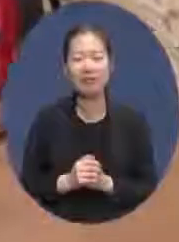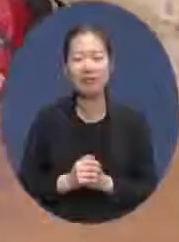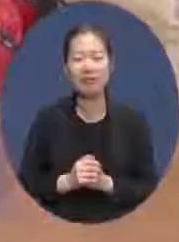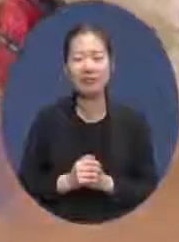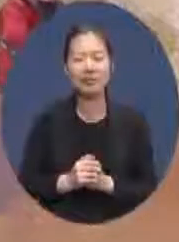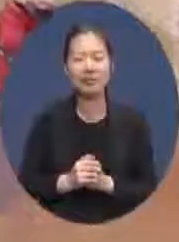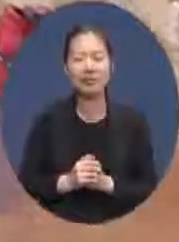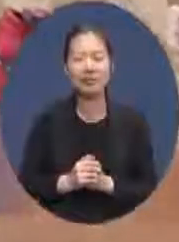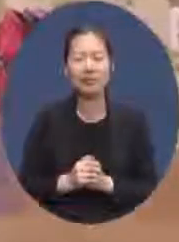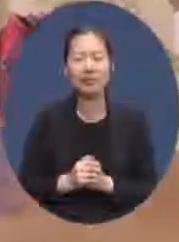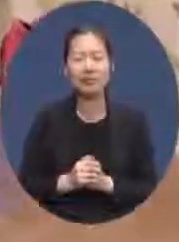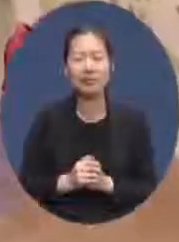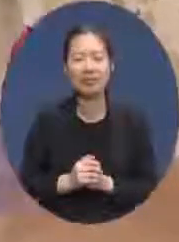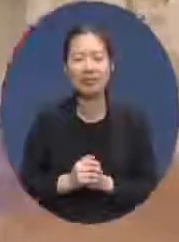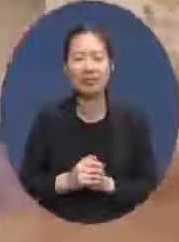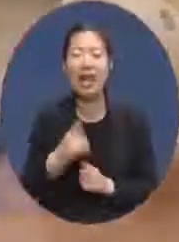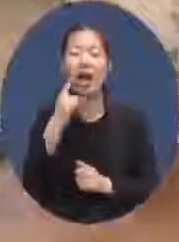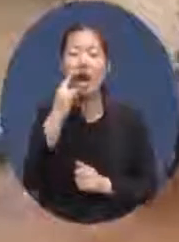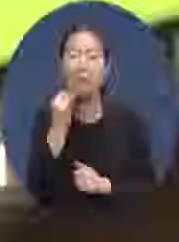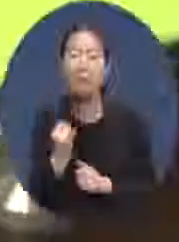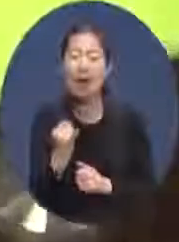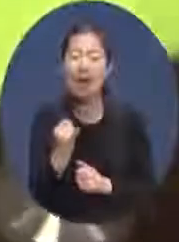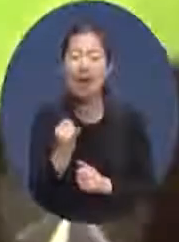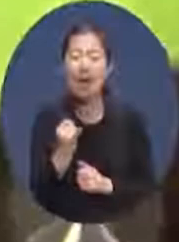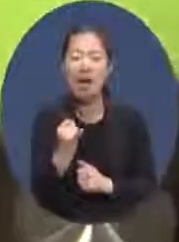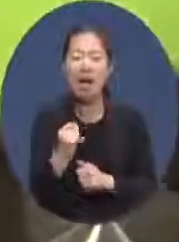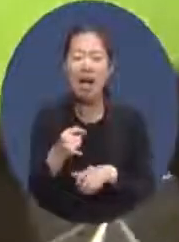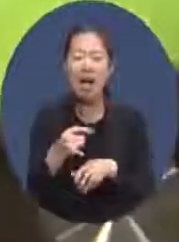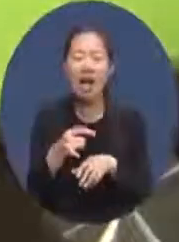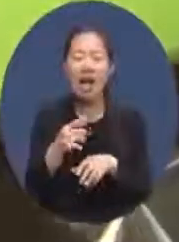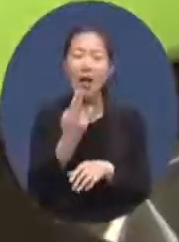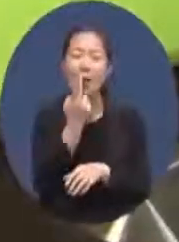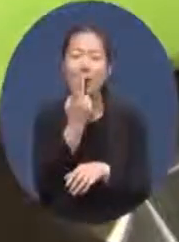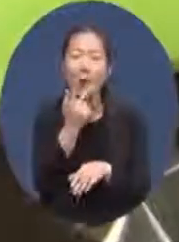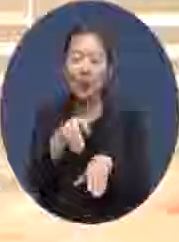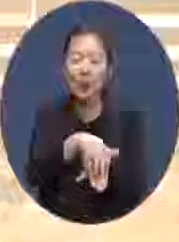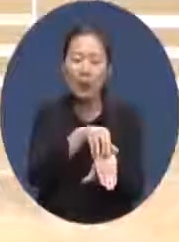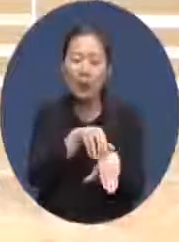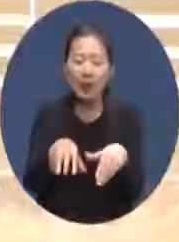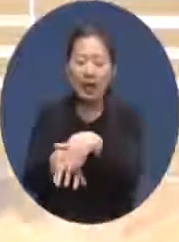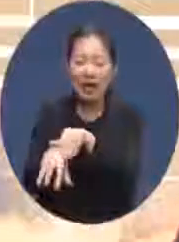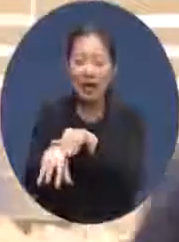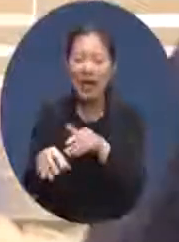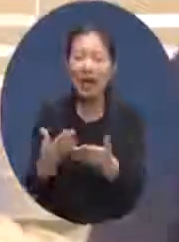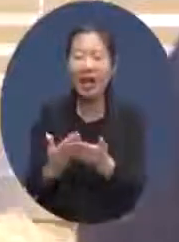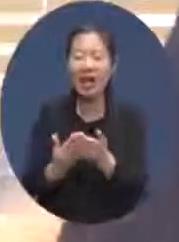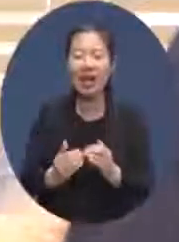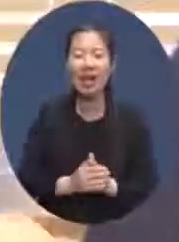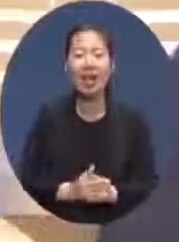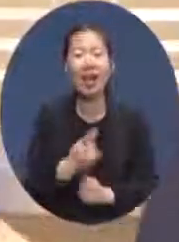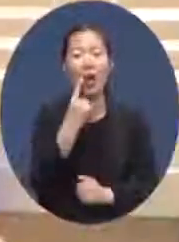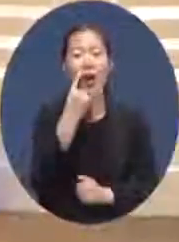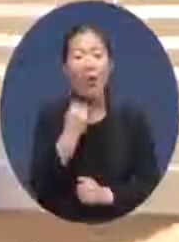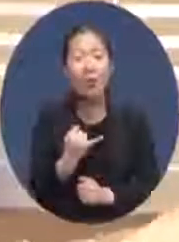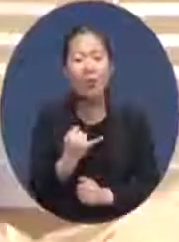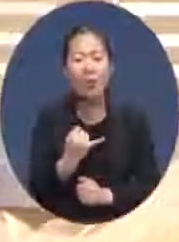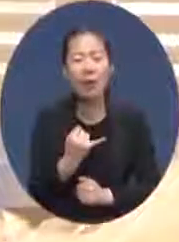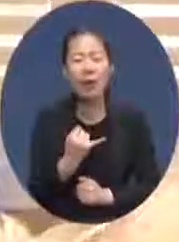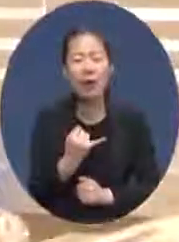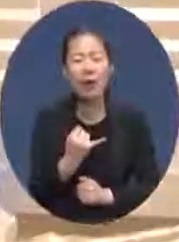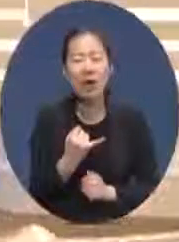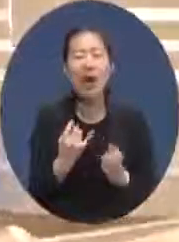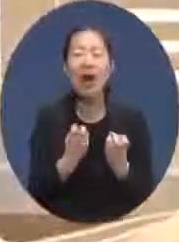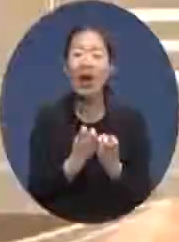엄마 비밀 정각. 막내도 빠질 수 없습니다. 엄마가 어찌게 놀이로